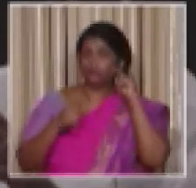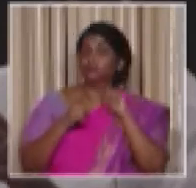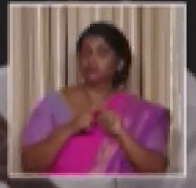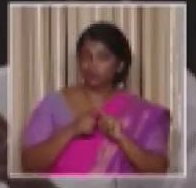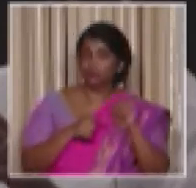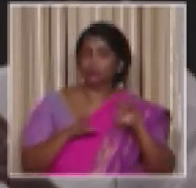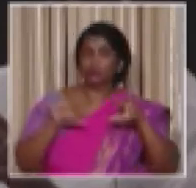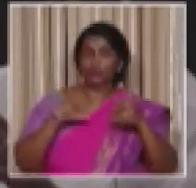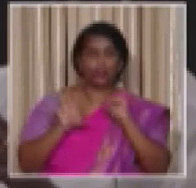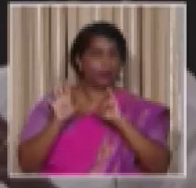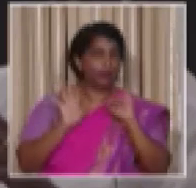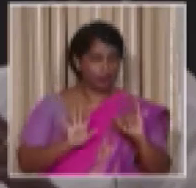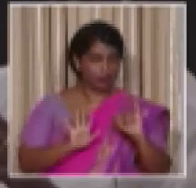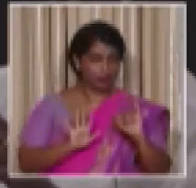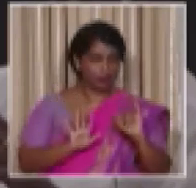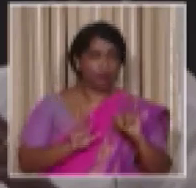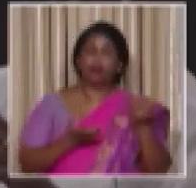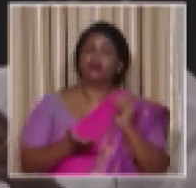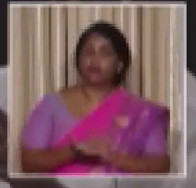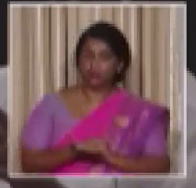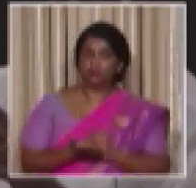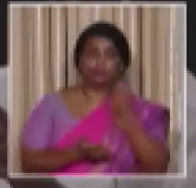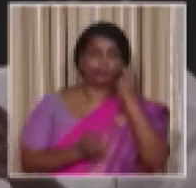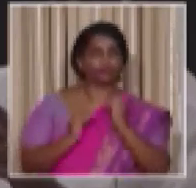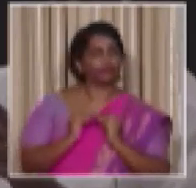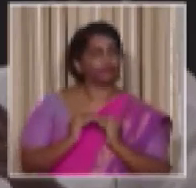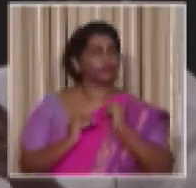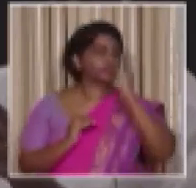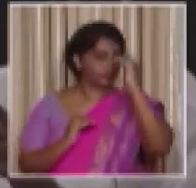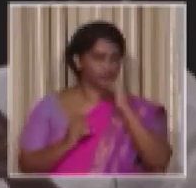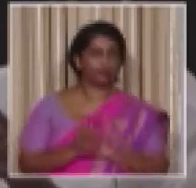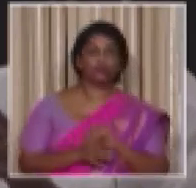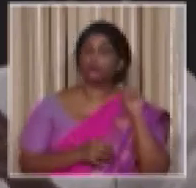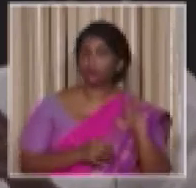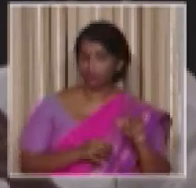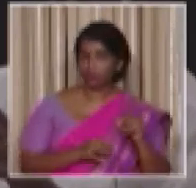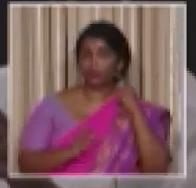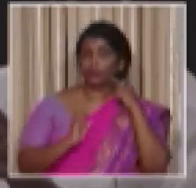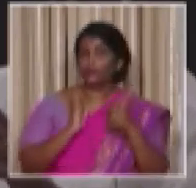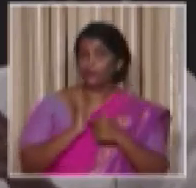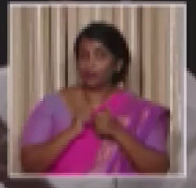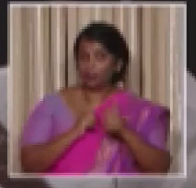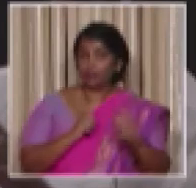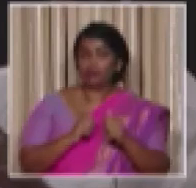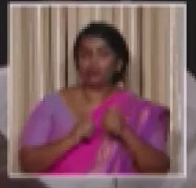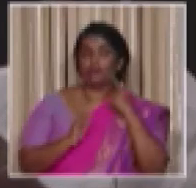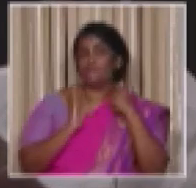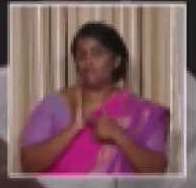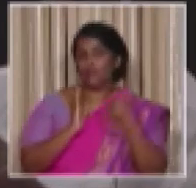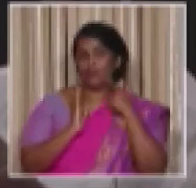මේ 866 නැවත 2000 දක්වා ගෙනේම. එතකොට විභාග පාත්වලා තිනෝ සංවෘත